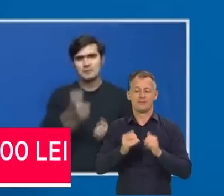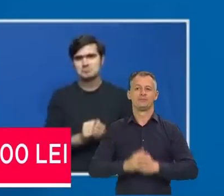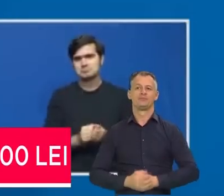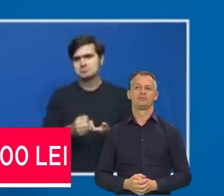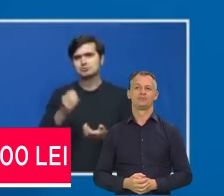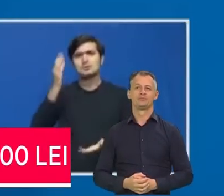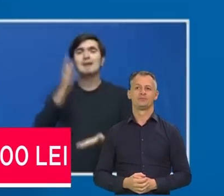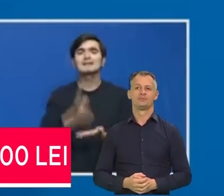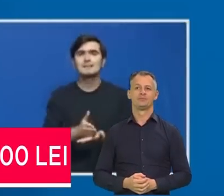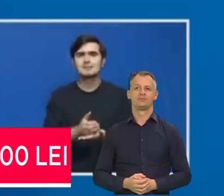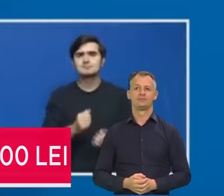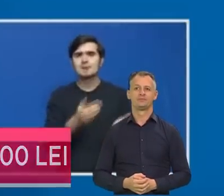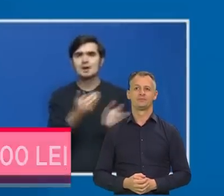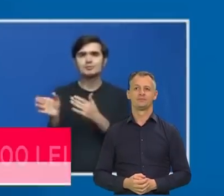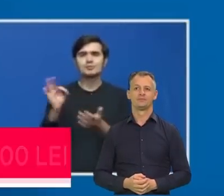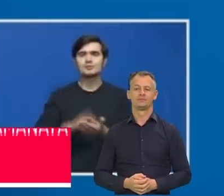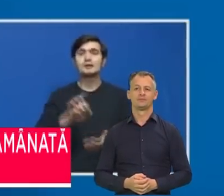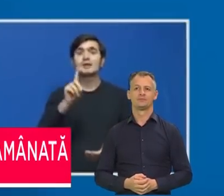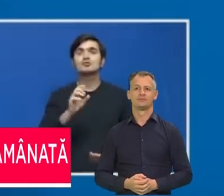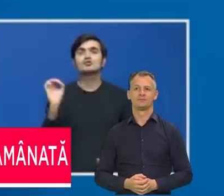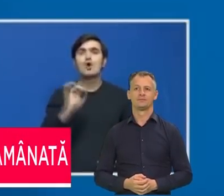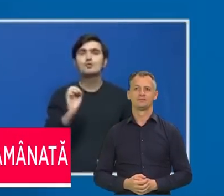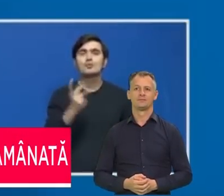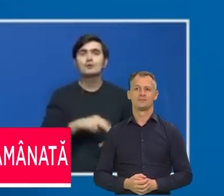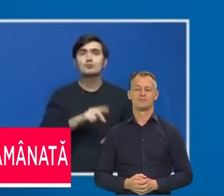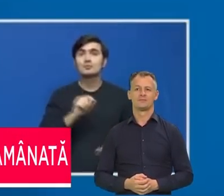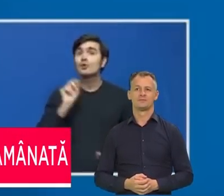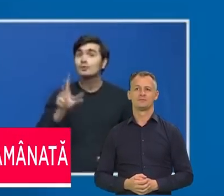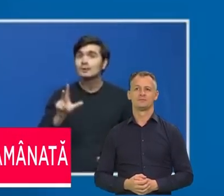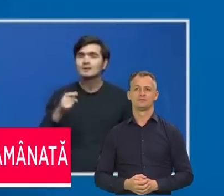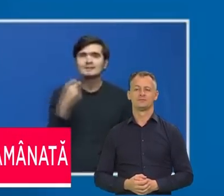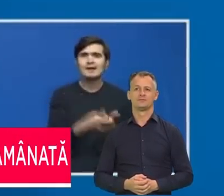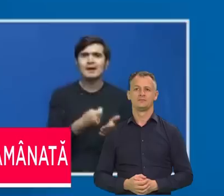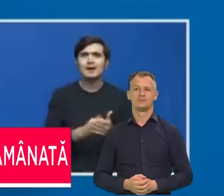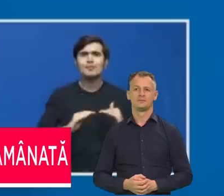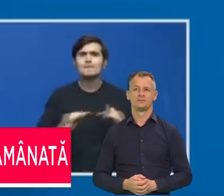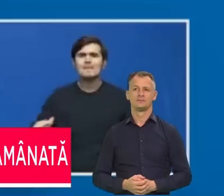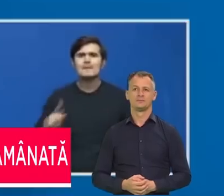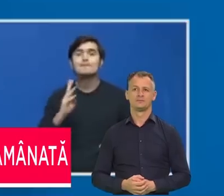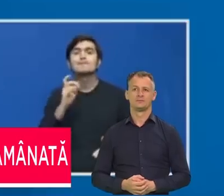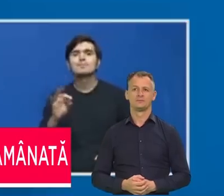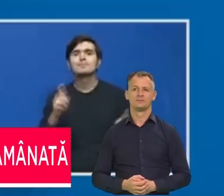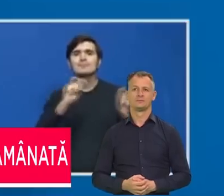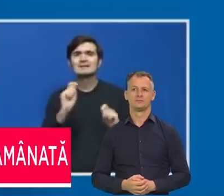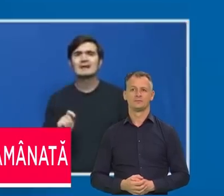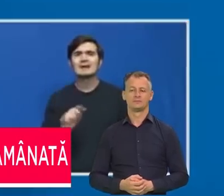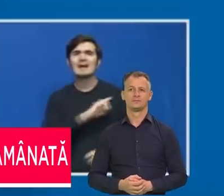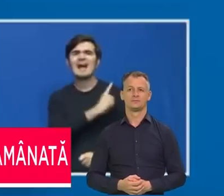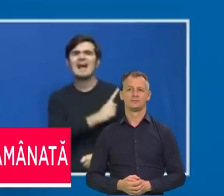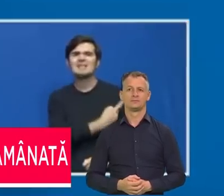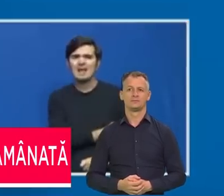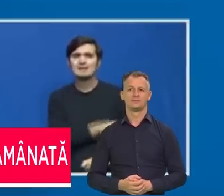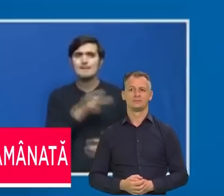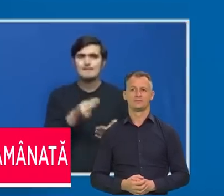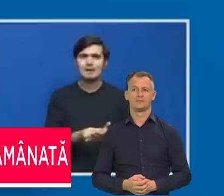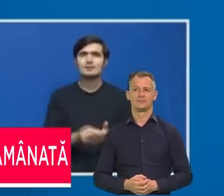Executivul a stabilit ca de la 1 octombrie 2023 salariul minim brut pe țară garantat în plată